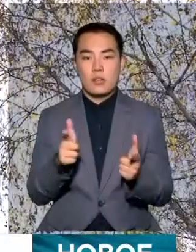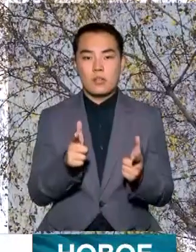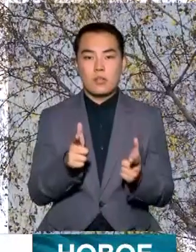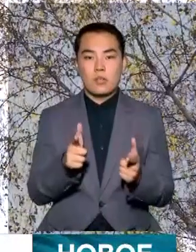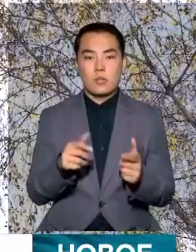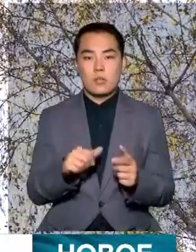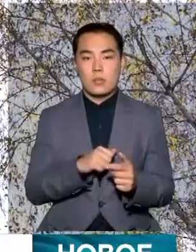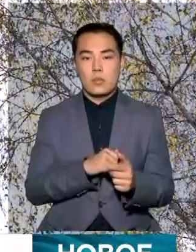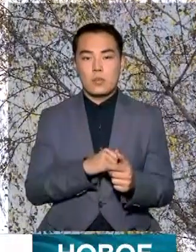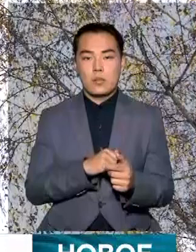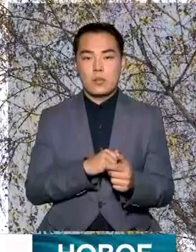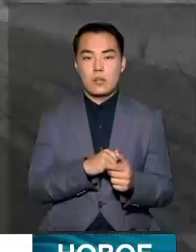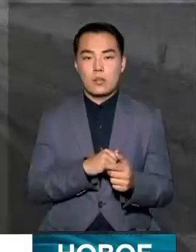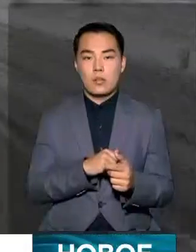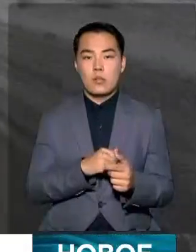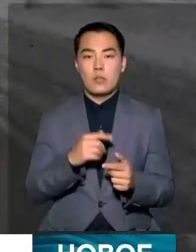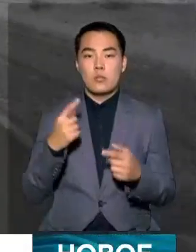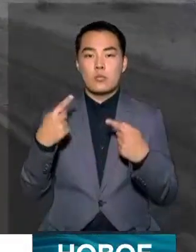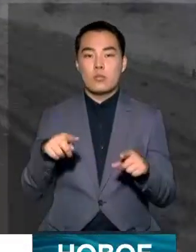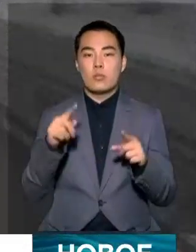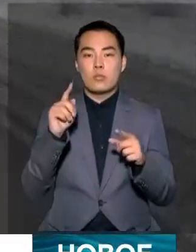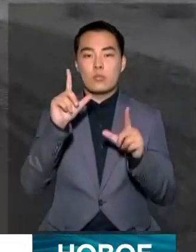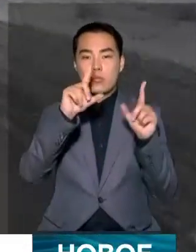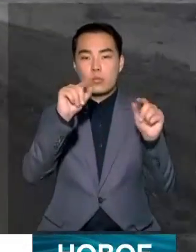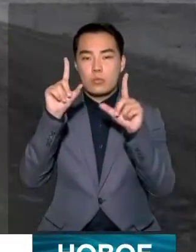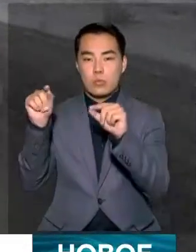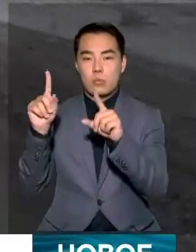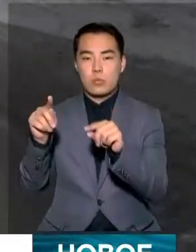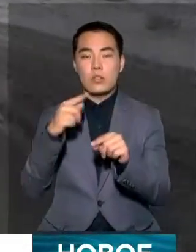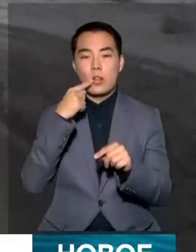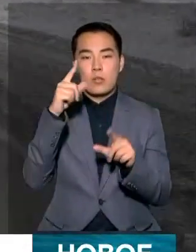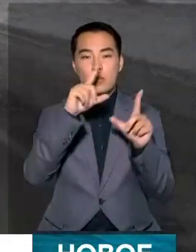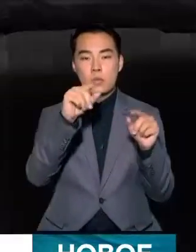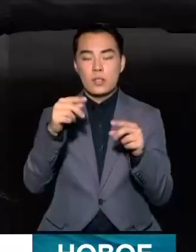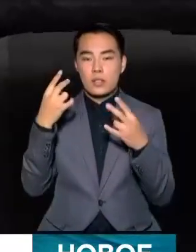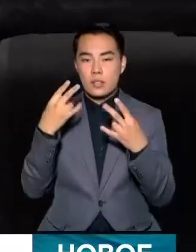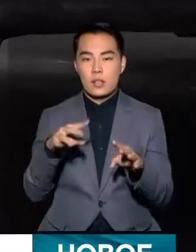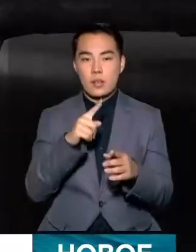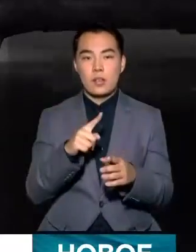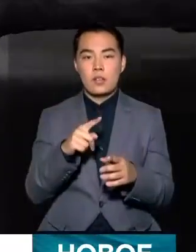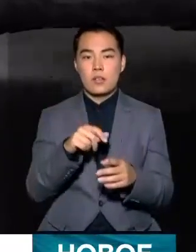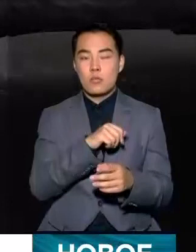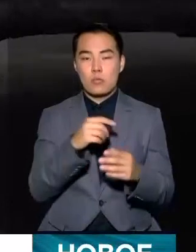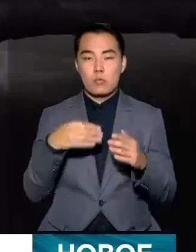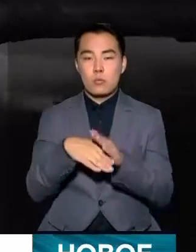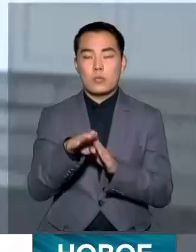рекомендации в дни непогоды – отложить дальние поездки, заправлять полный бак горючего, а лучше и вовсе остаться дома.